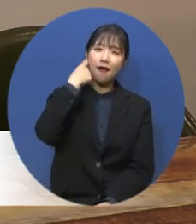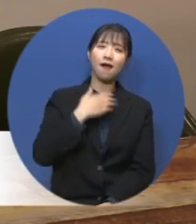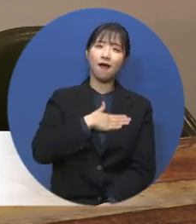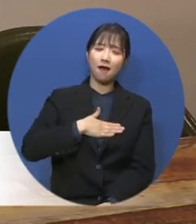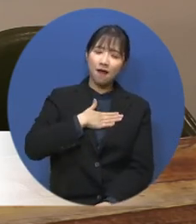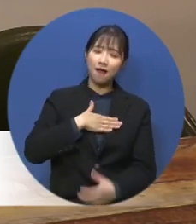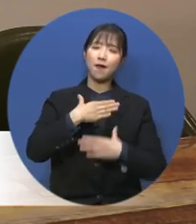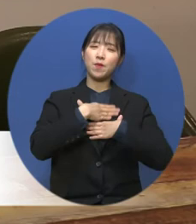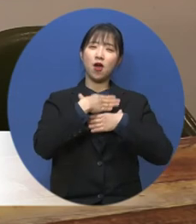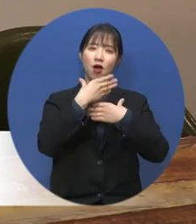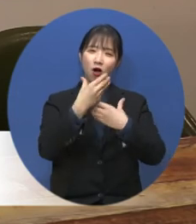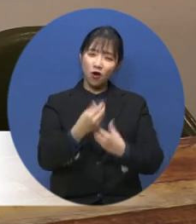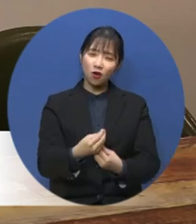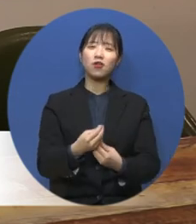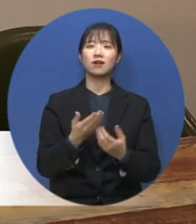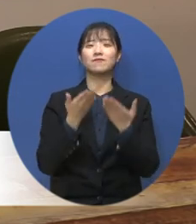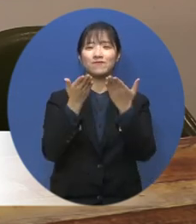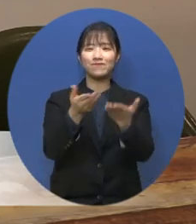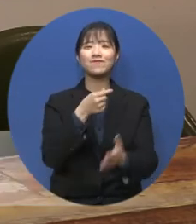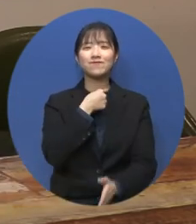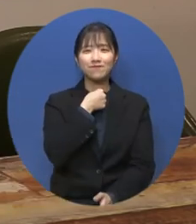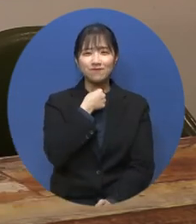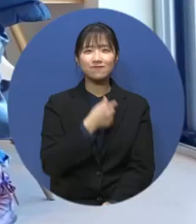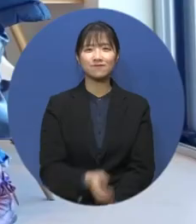편안한 안식을 함께 느껴보시기 바랍니다.